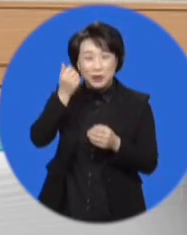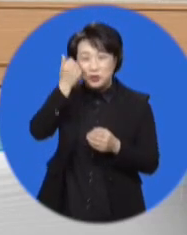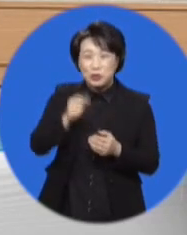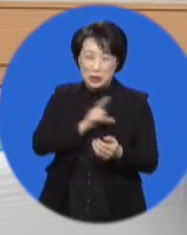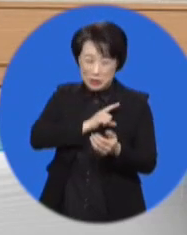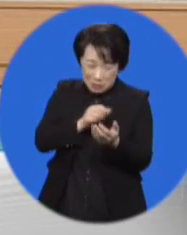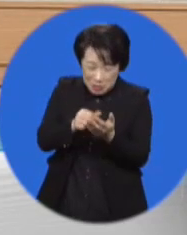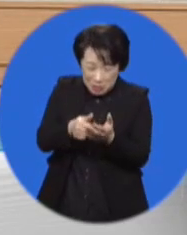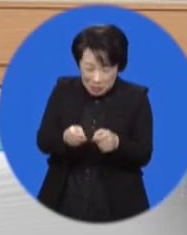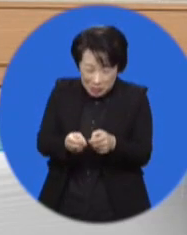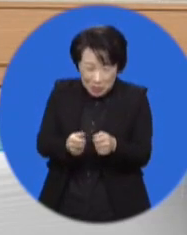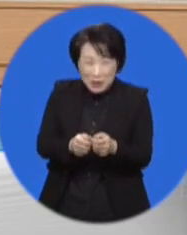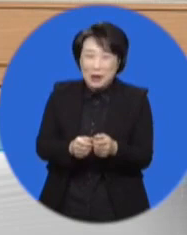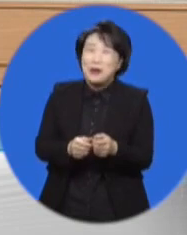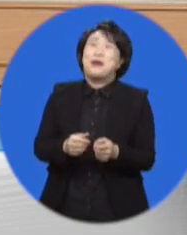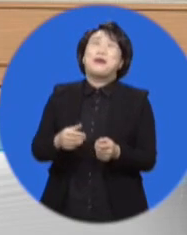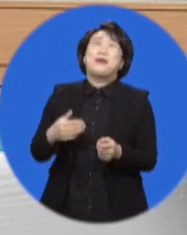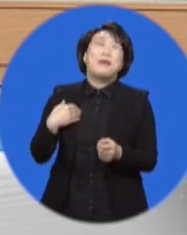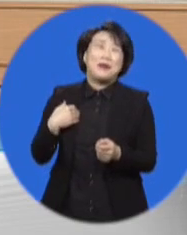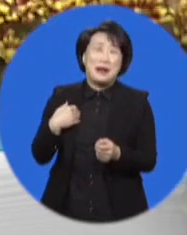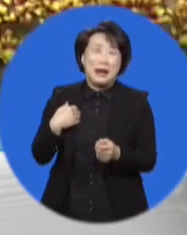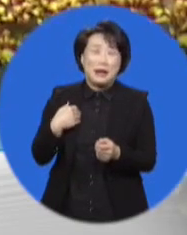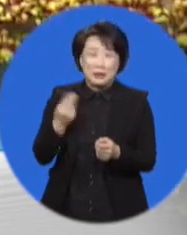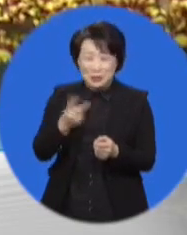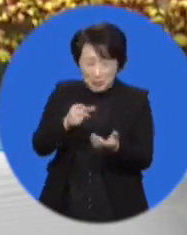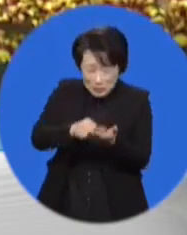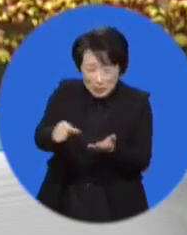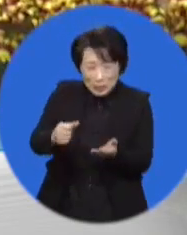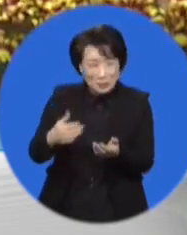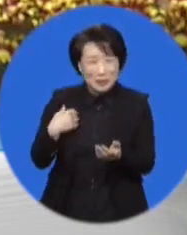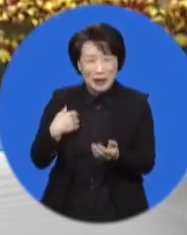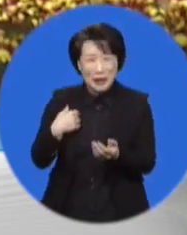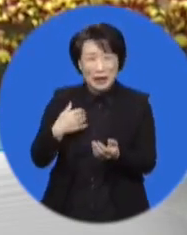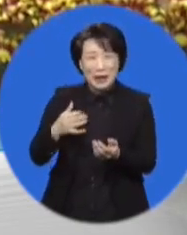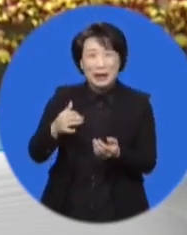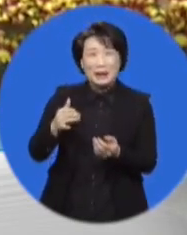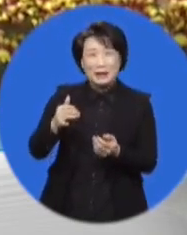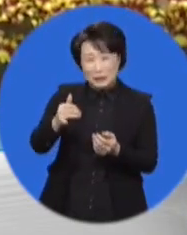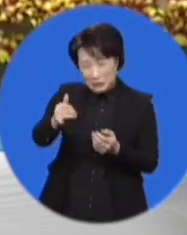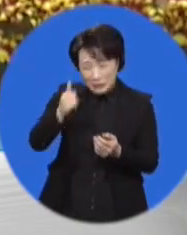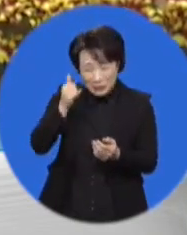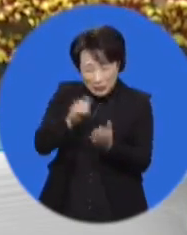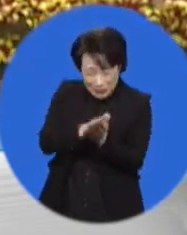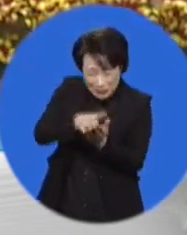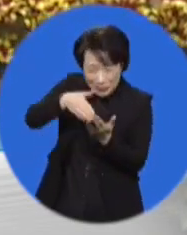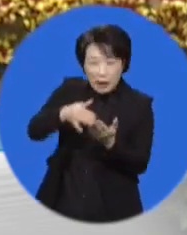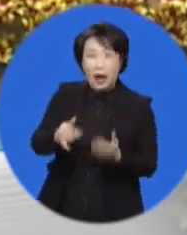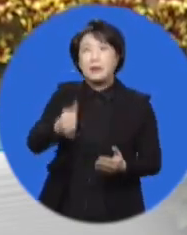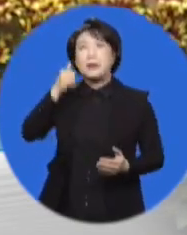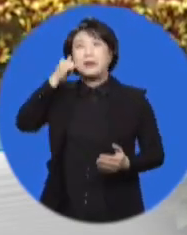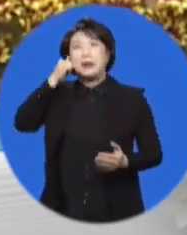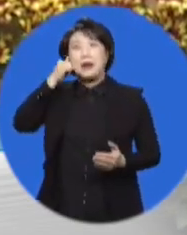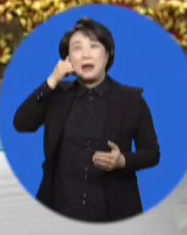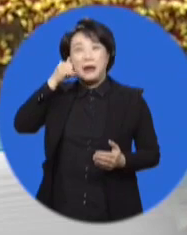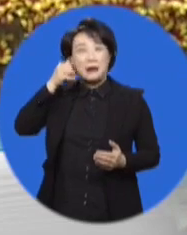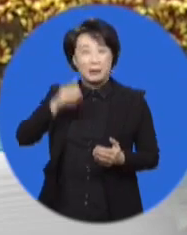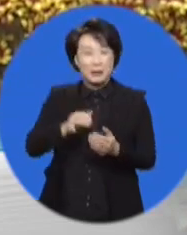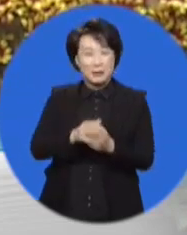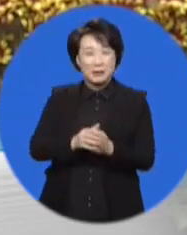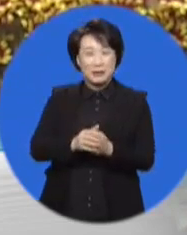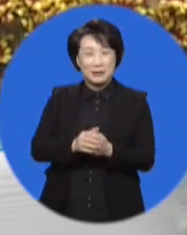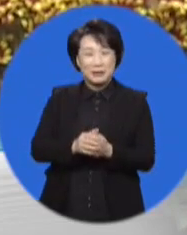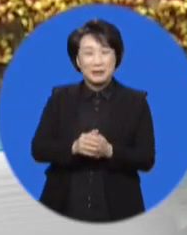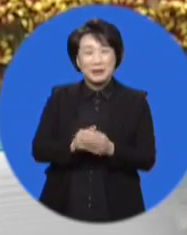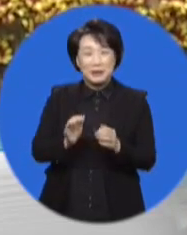전화번호 입력할지도 모르고 입력된 거 지을지도 모르고 그저 받는 일과 거는 일밖에는 아무것도